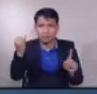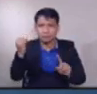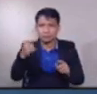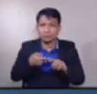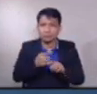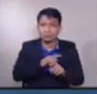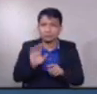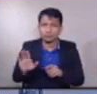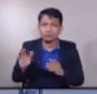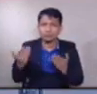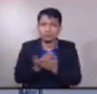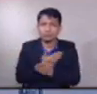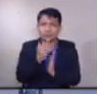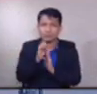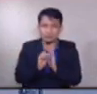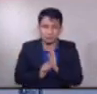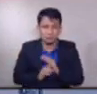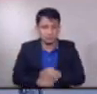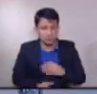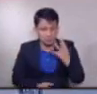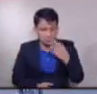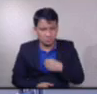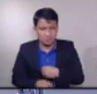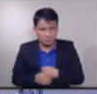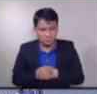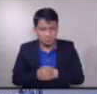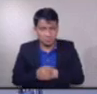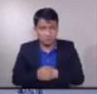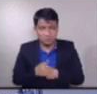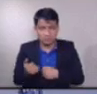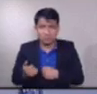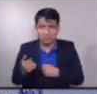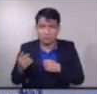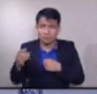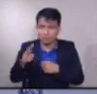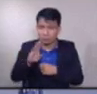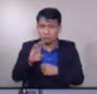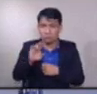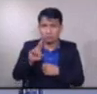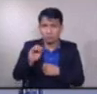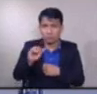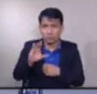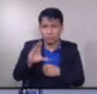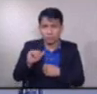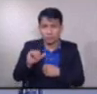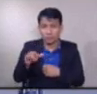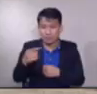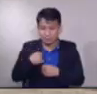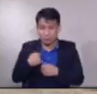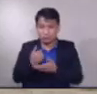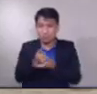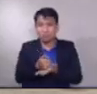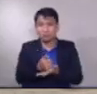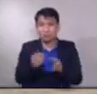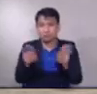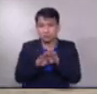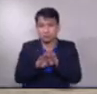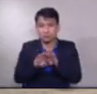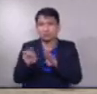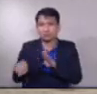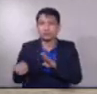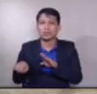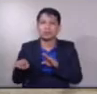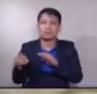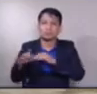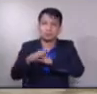isang bagong batas? Maganda yan. Bago lang po nangyayari sa Boracay. Kami po ang tumutulong na closure ng Boracay. Tumulong kayo doon?